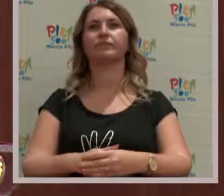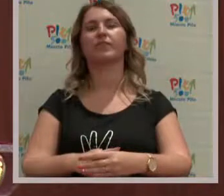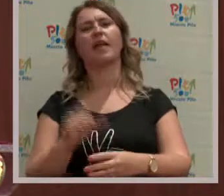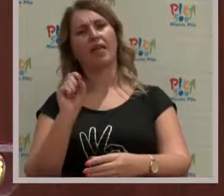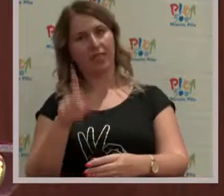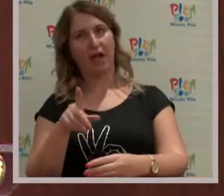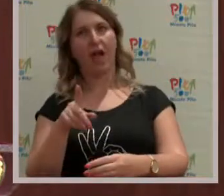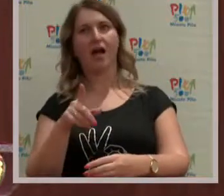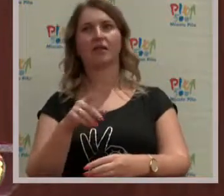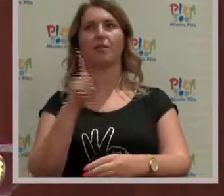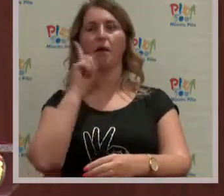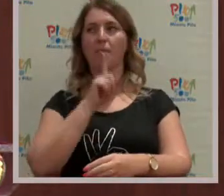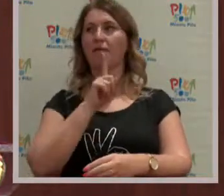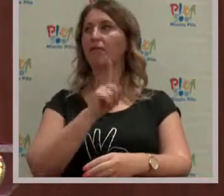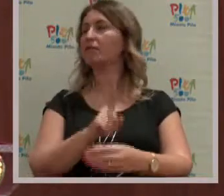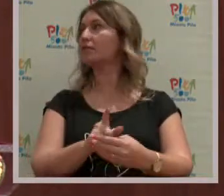sytuacji, że